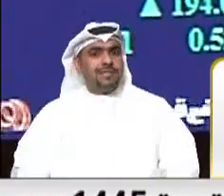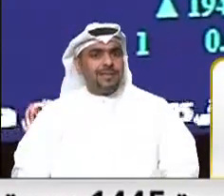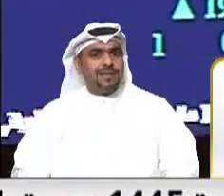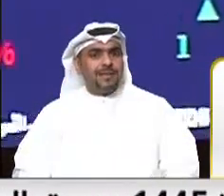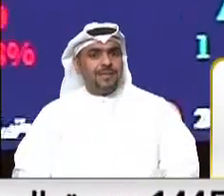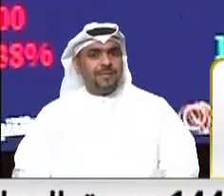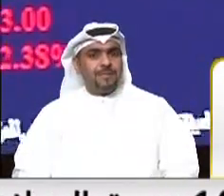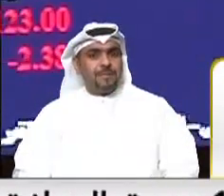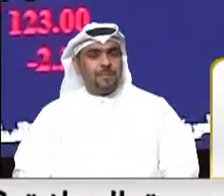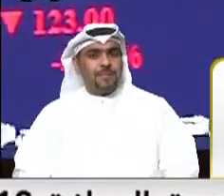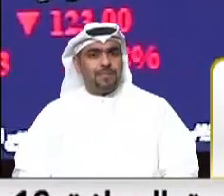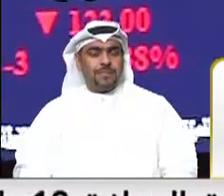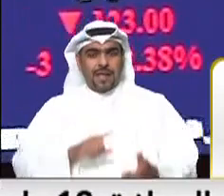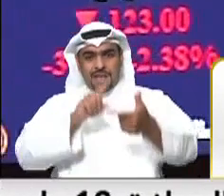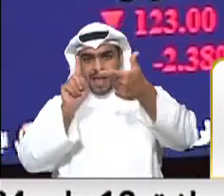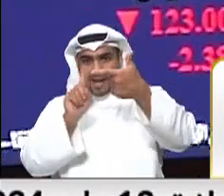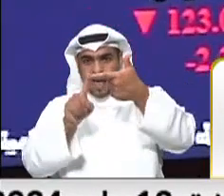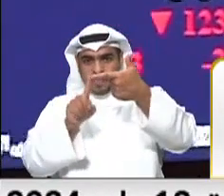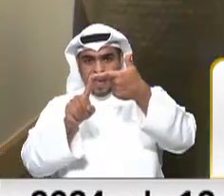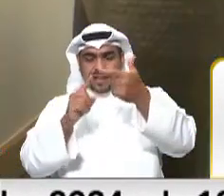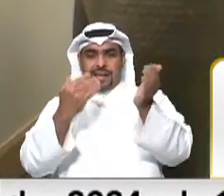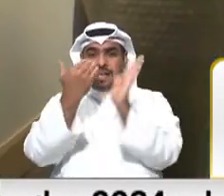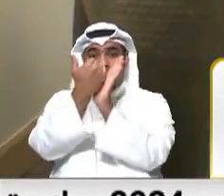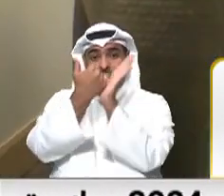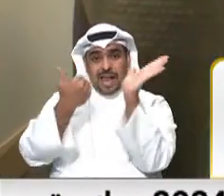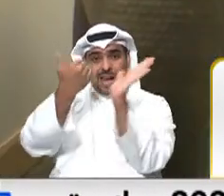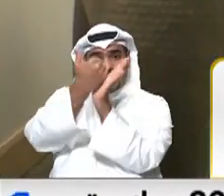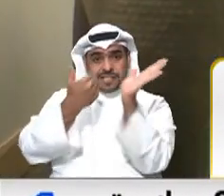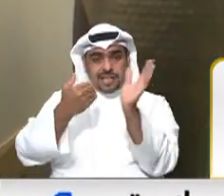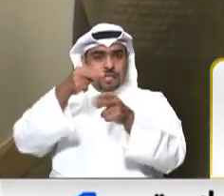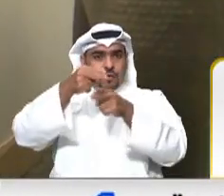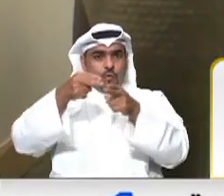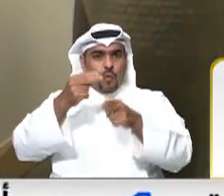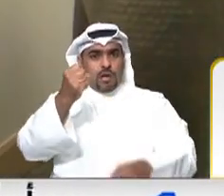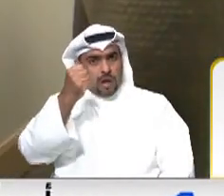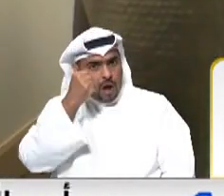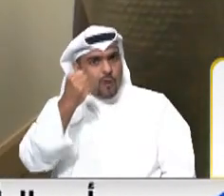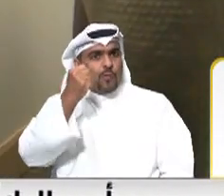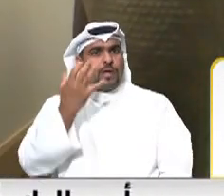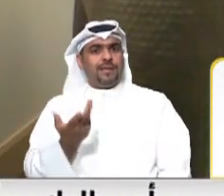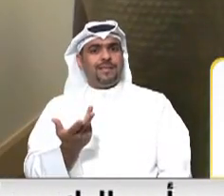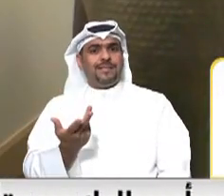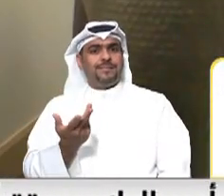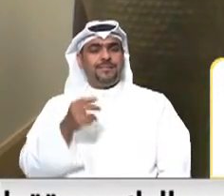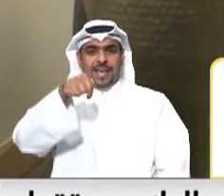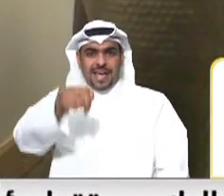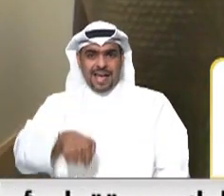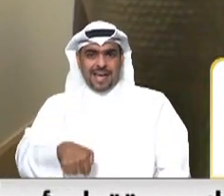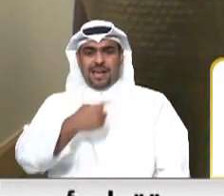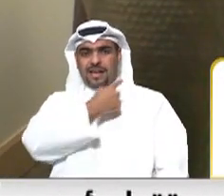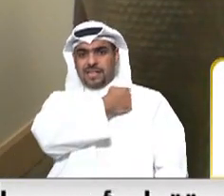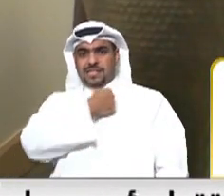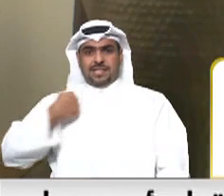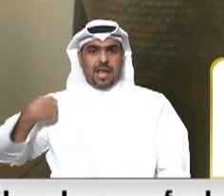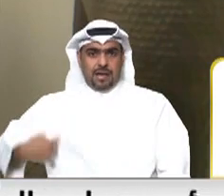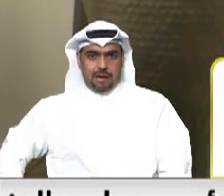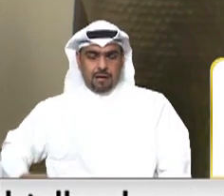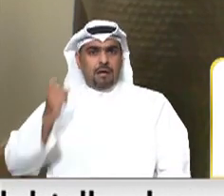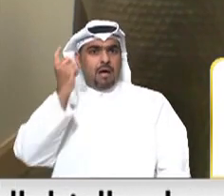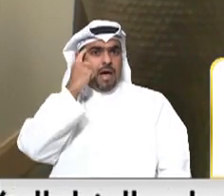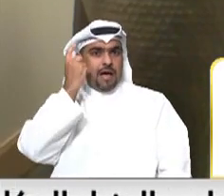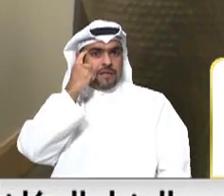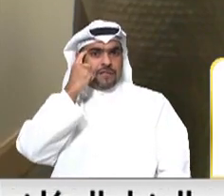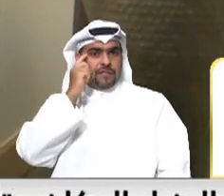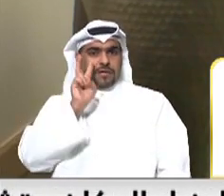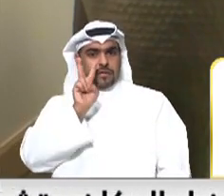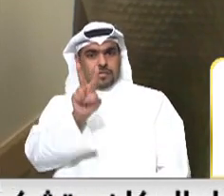من المؤشرات الاقتصادية القوية، هذا ما زاد من اهتمام المستثمرين العالميين. ورأينا الزيارة